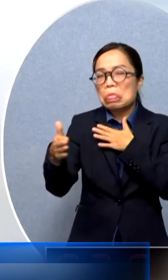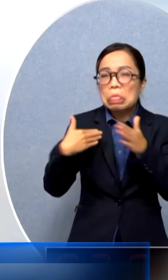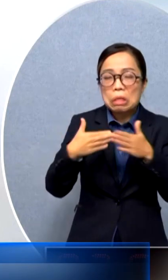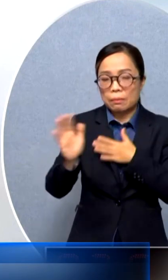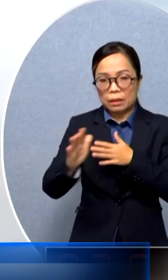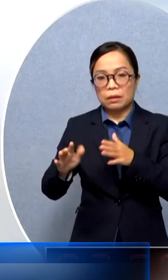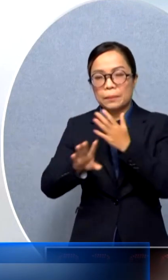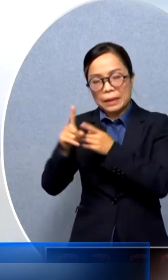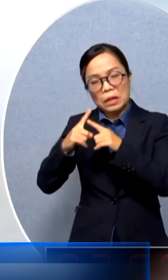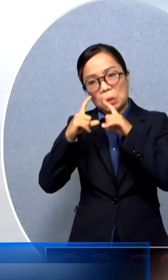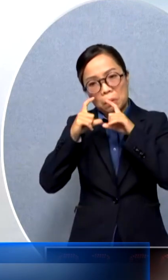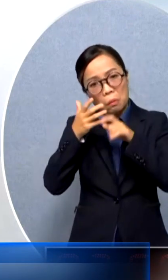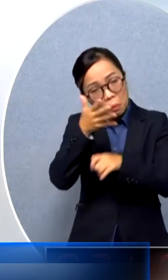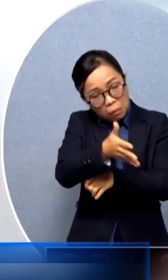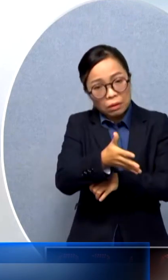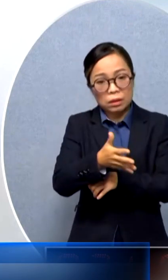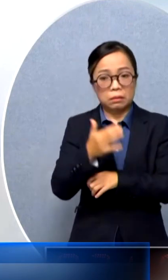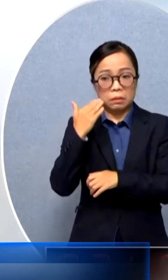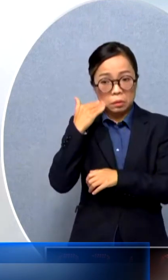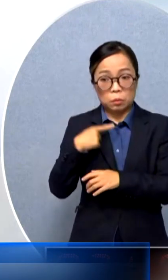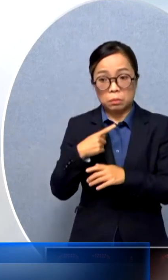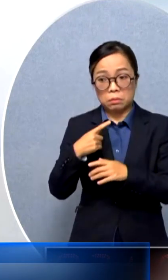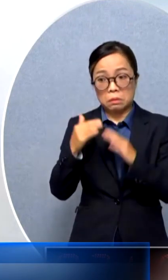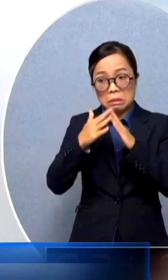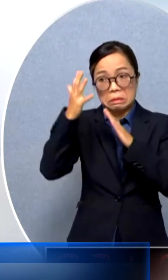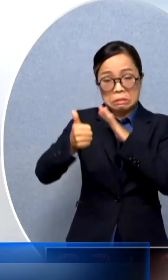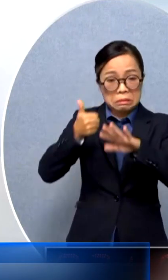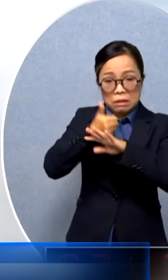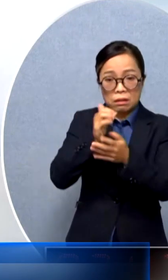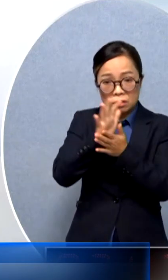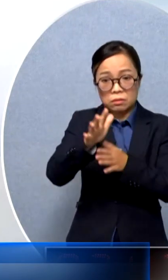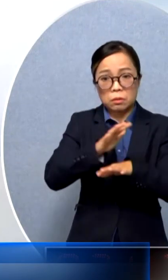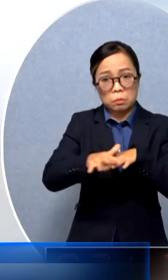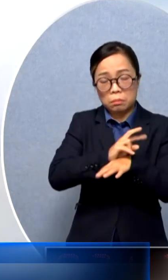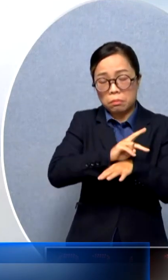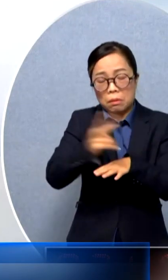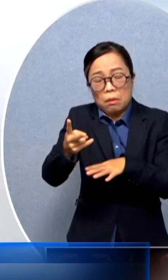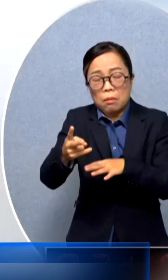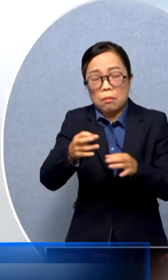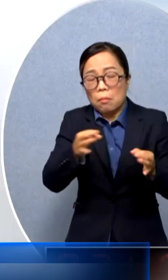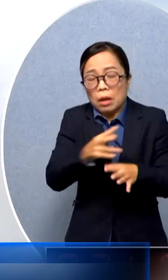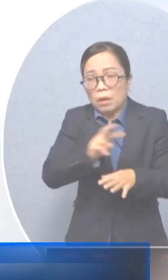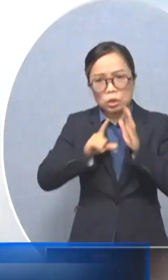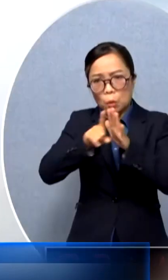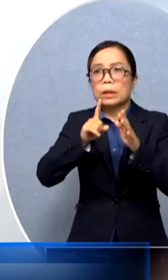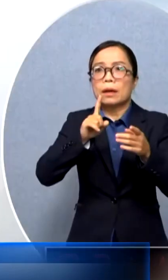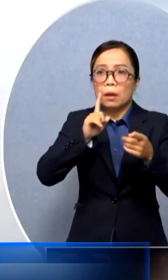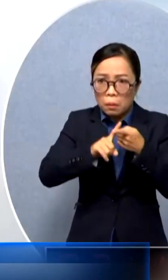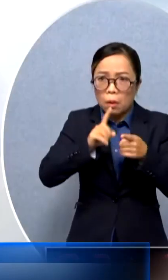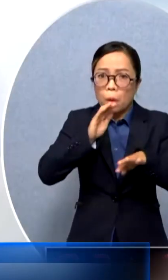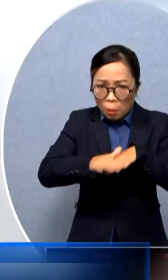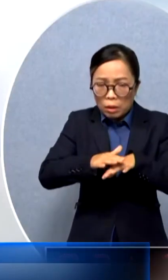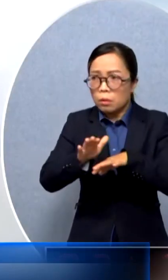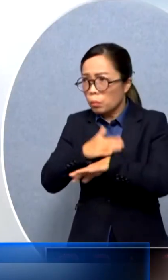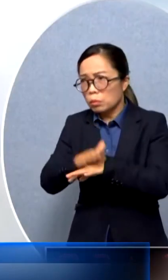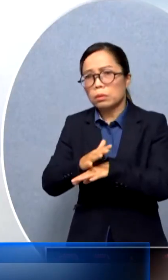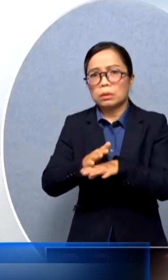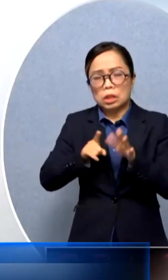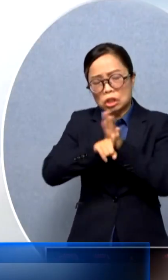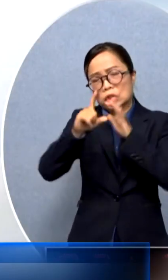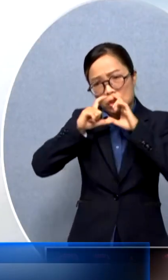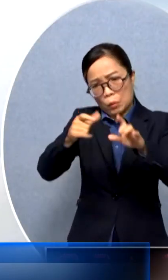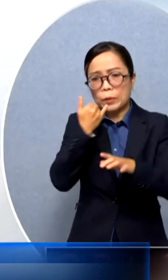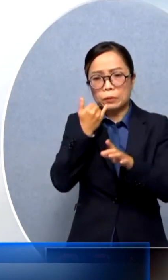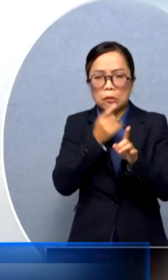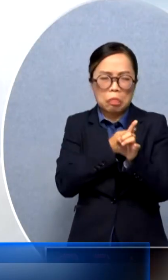啊，好、哦，这个如果选了市长，好、哦、之后会不会要去选总统？就 yes no 嘛？为什么还要这样子绕了一